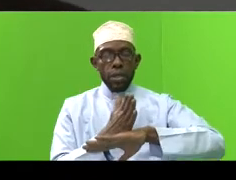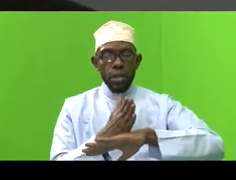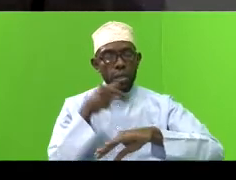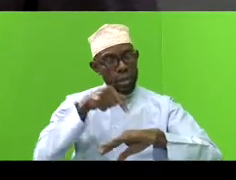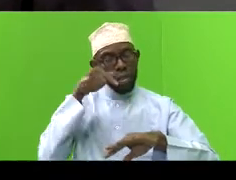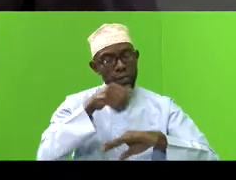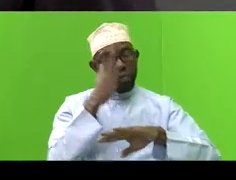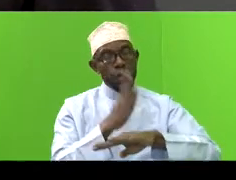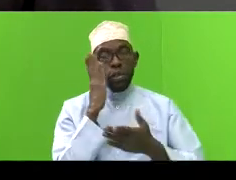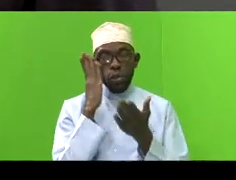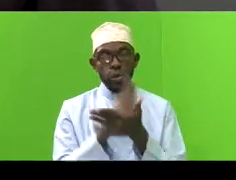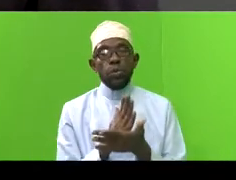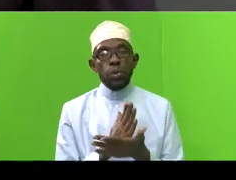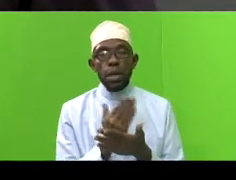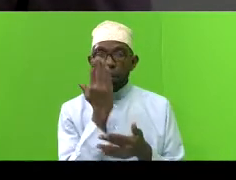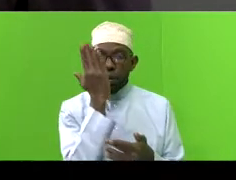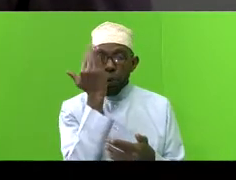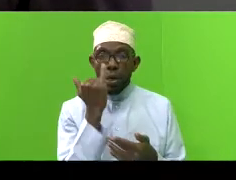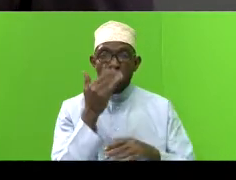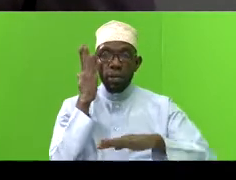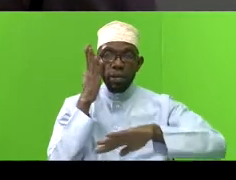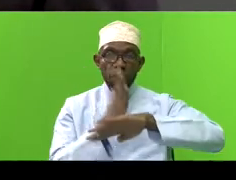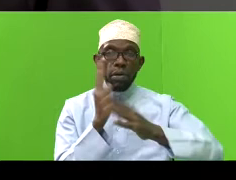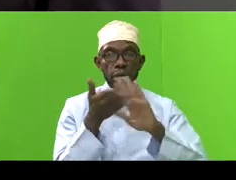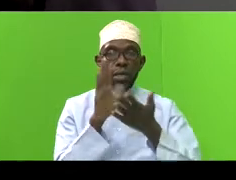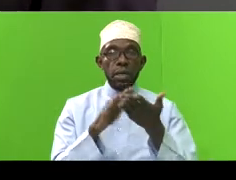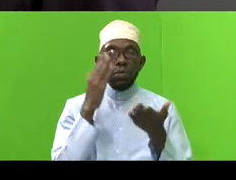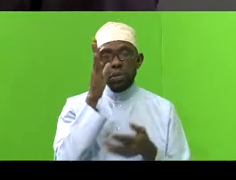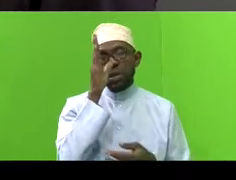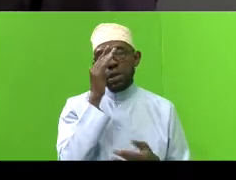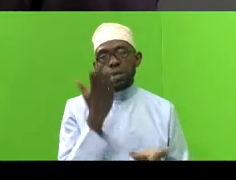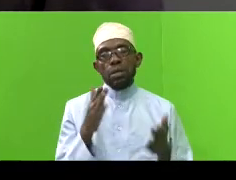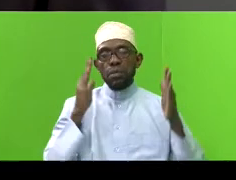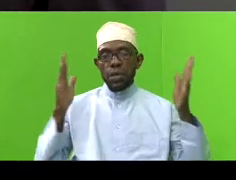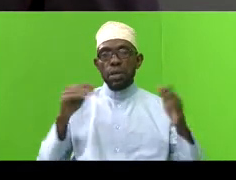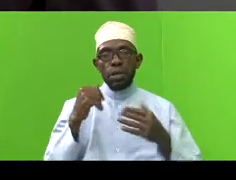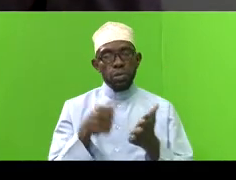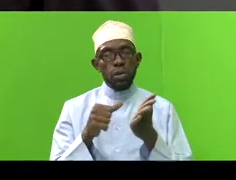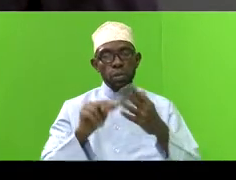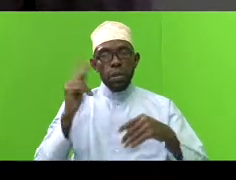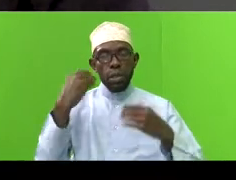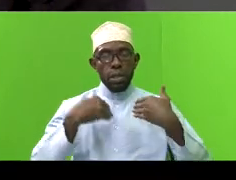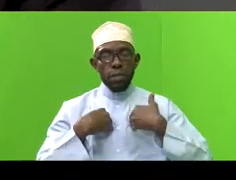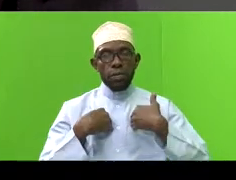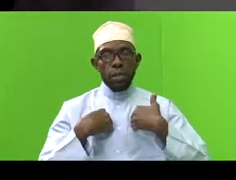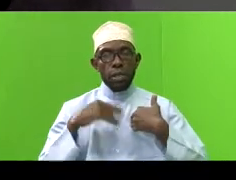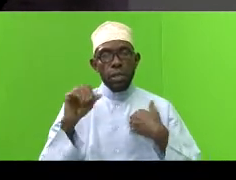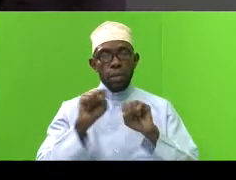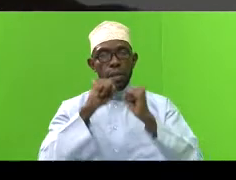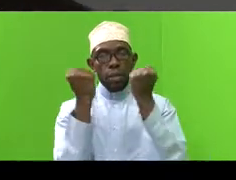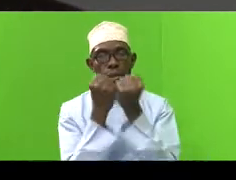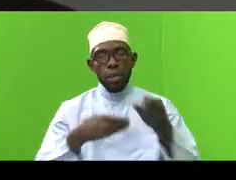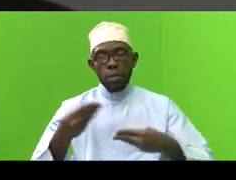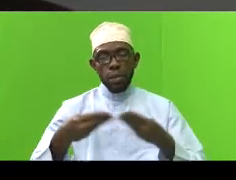ndio ukweli wakati ambapo huo ni urongo. Kwa hiyo hapa Kenya ni tatizo kubwa sana. Najua kuna taasisi zingine hata za